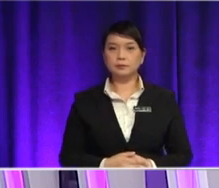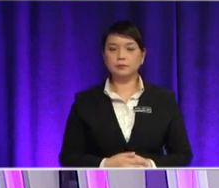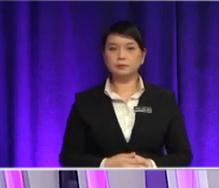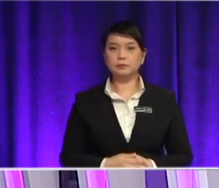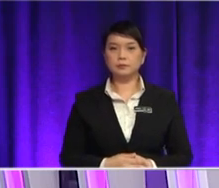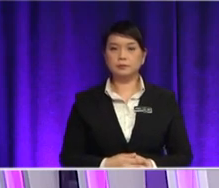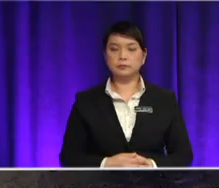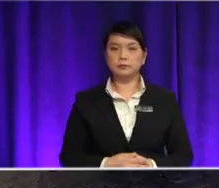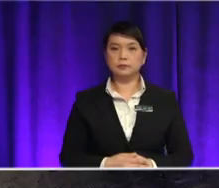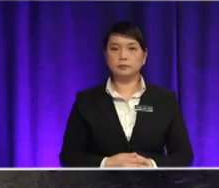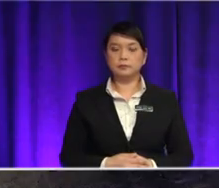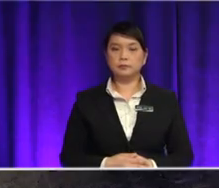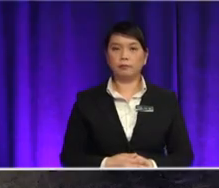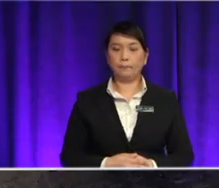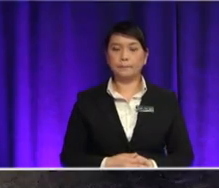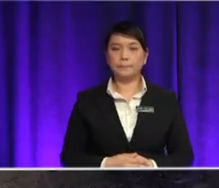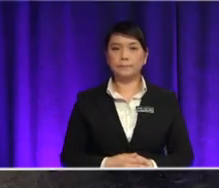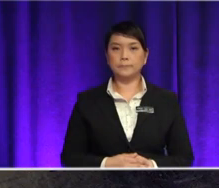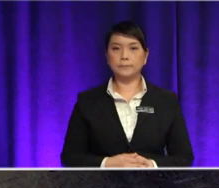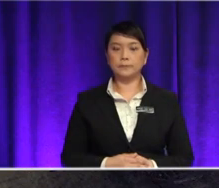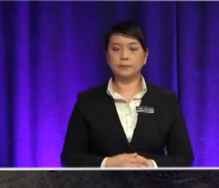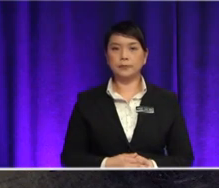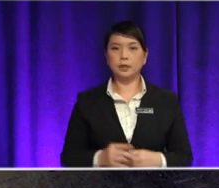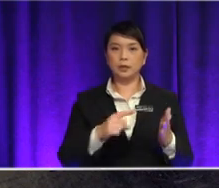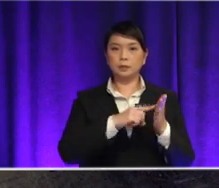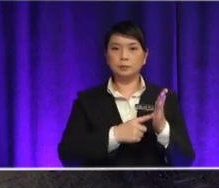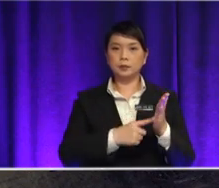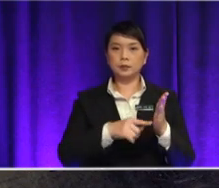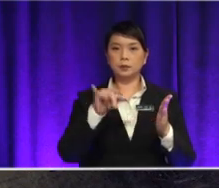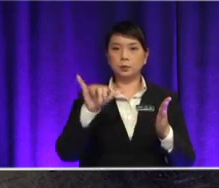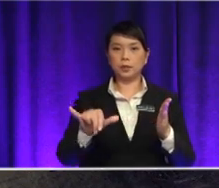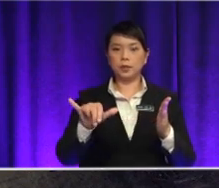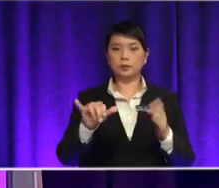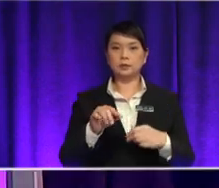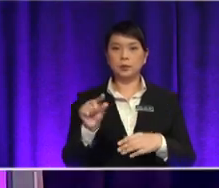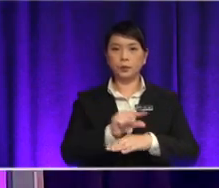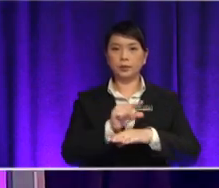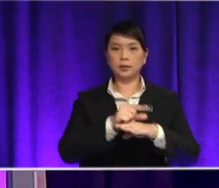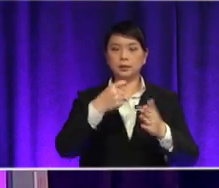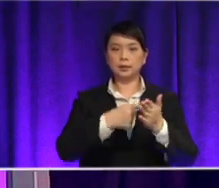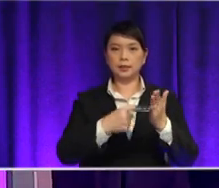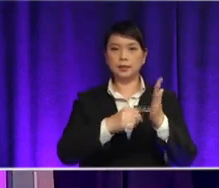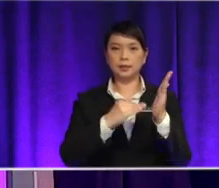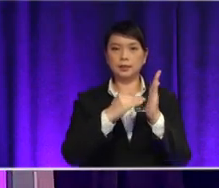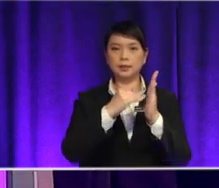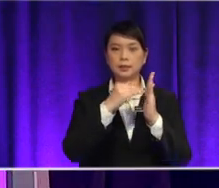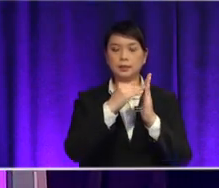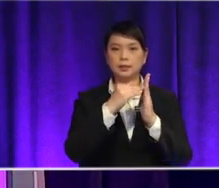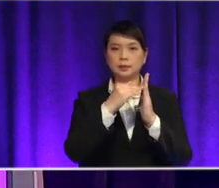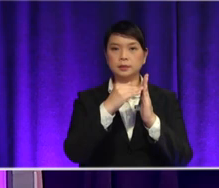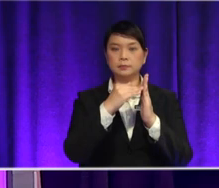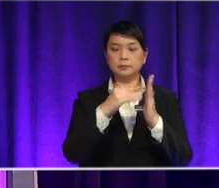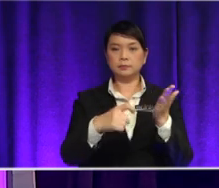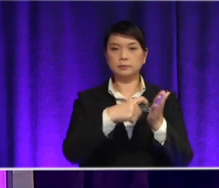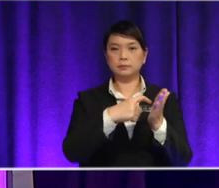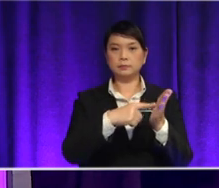Okey. Kemudian, paksi Y ataupun paksi mencancang menggunakan nilai kekerapan, manakala